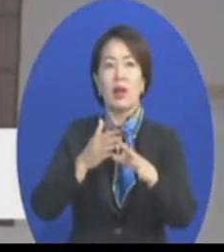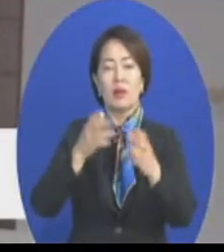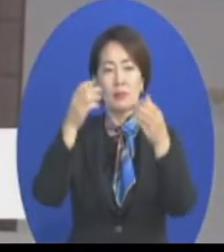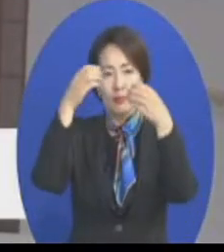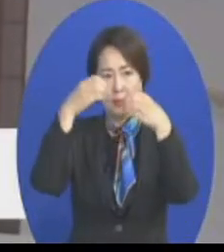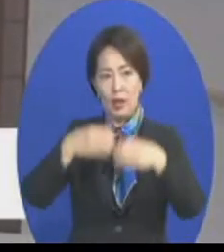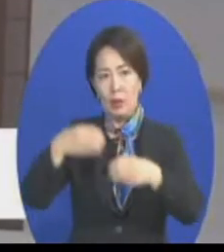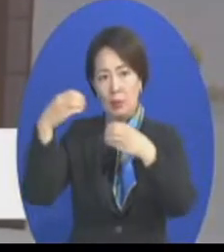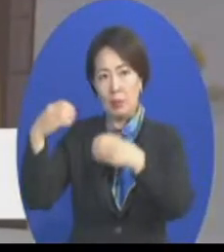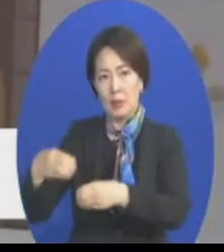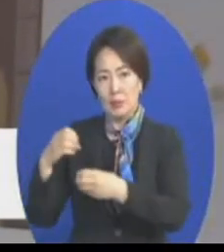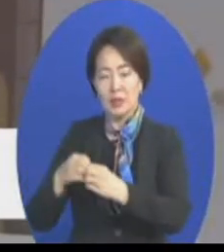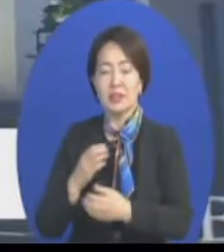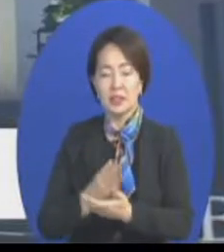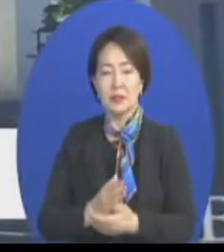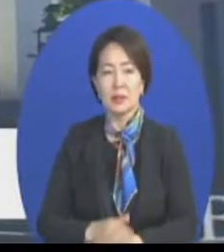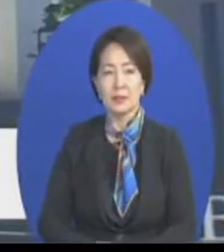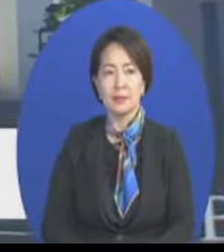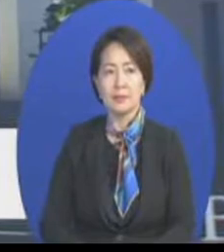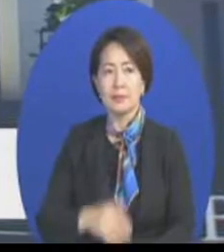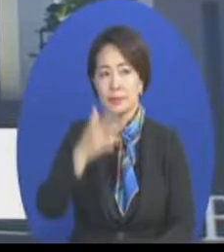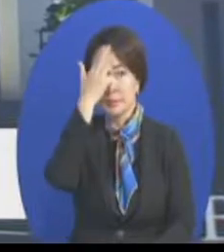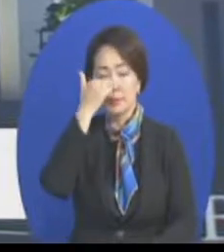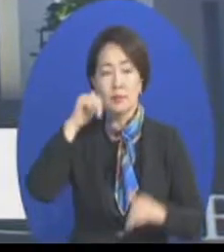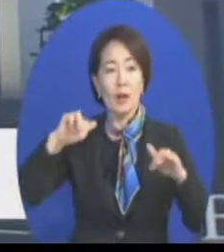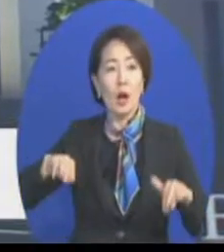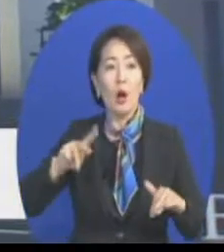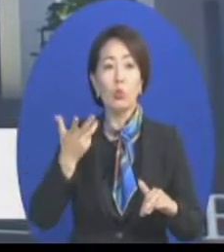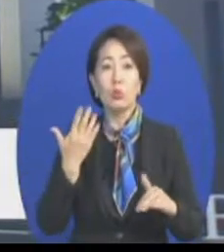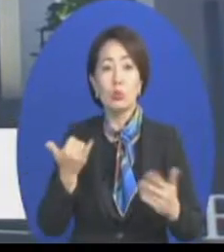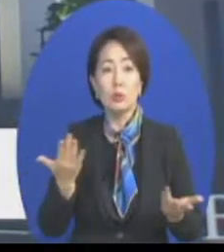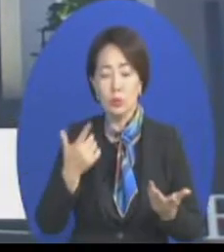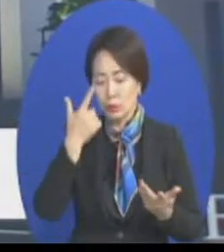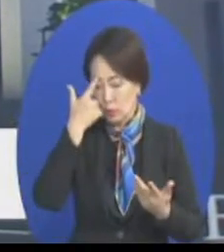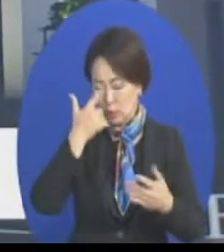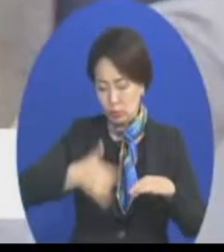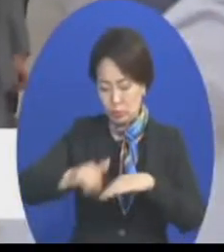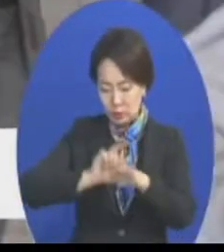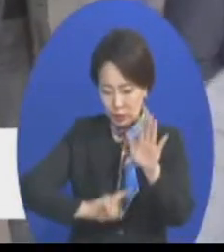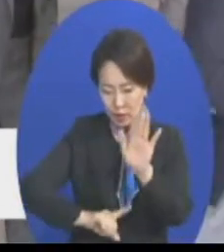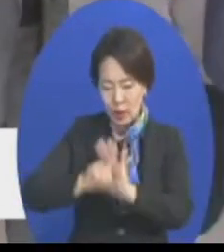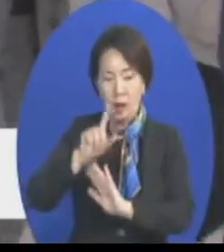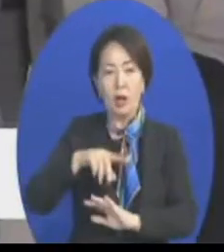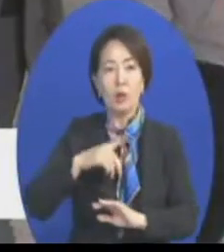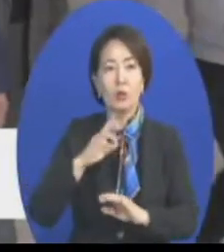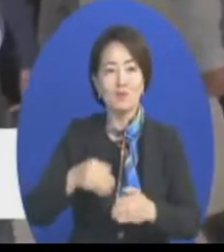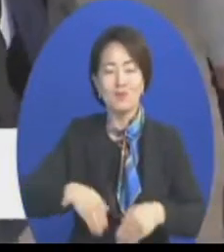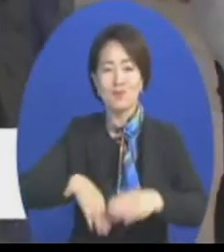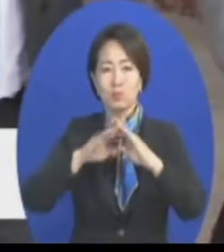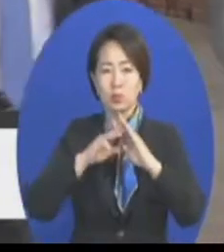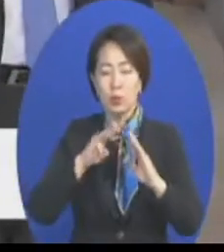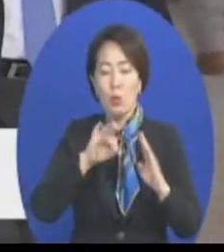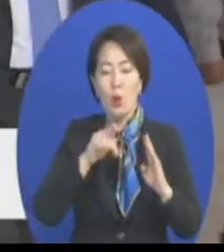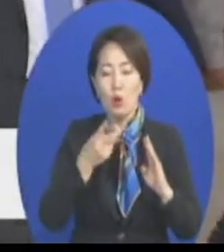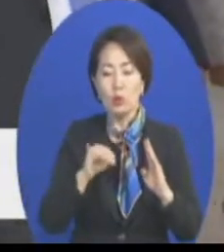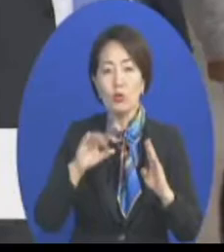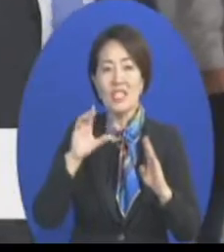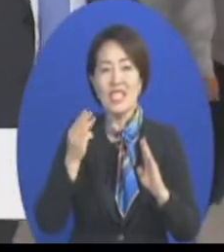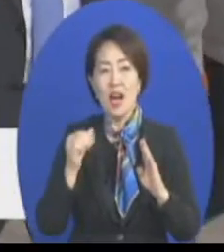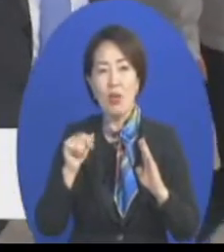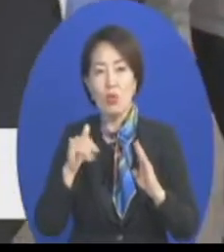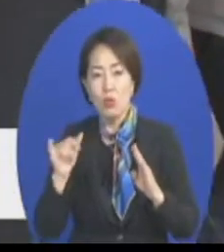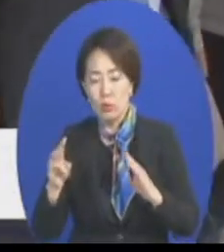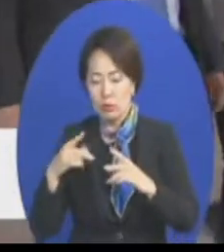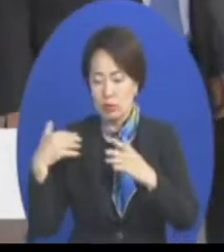багны суурнуудыг хийсэн. Чингис хаан музейн Монголын анхны тулгар төр хүннүүг үрний мод шань югаас эхлээд 20-р зууны хаад язгууртны